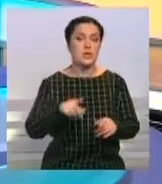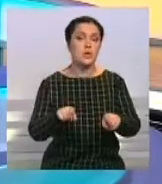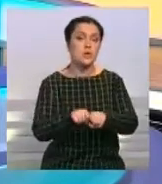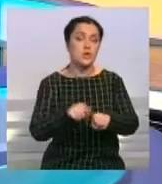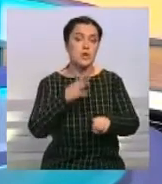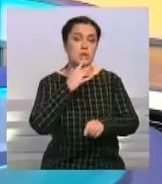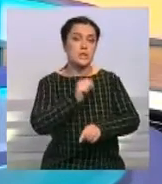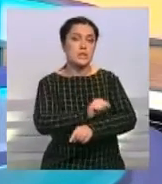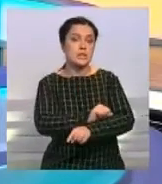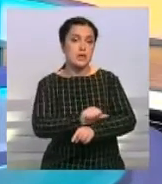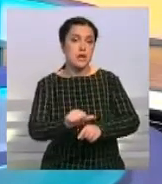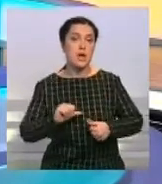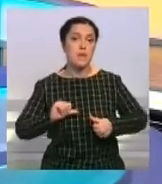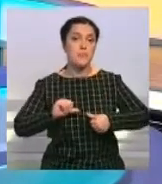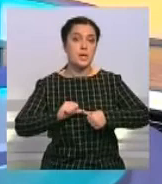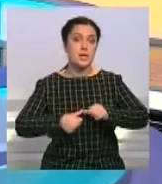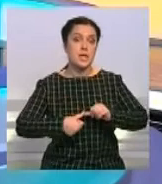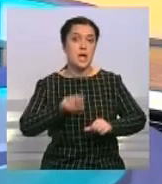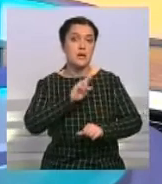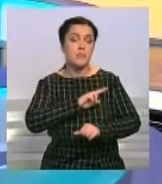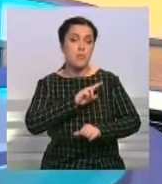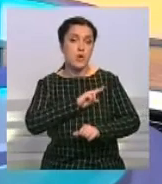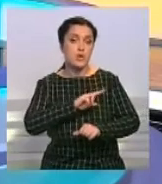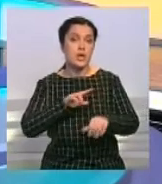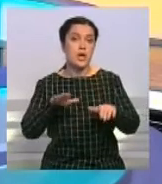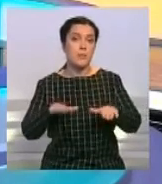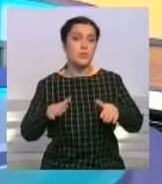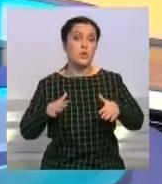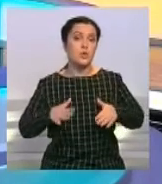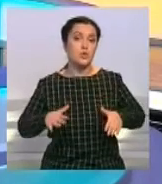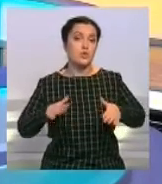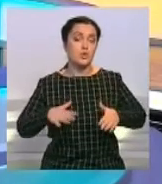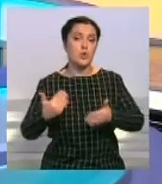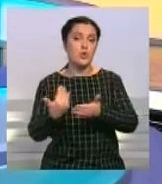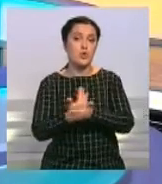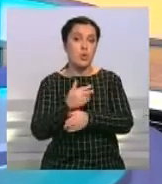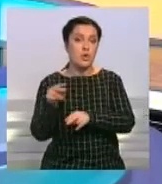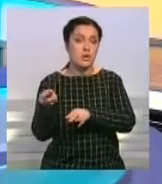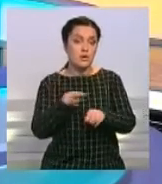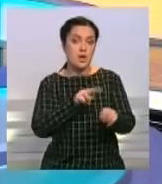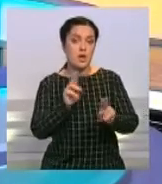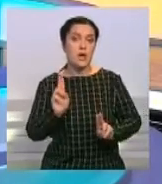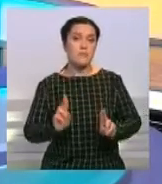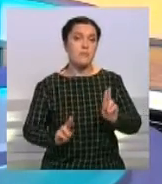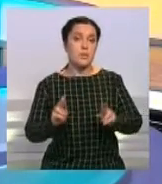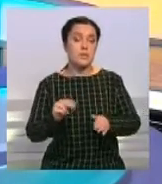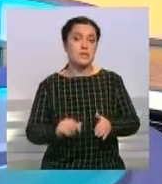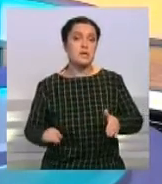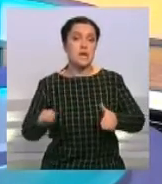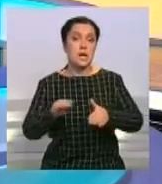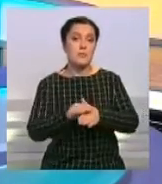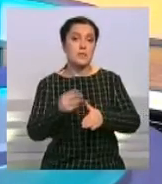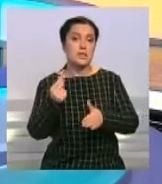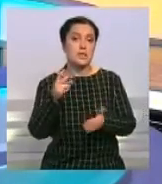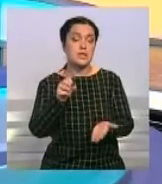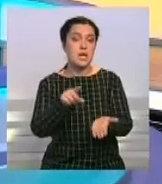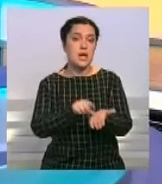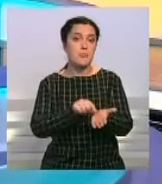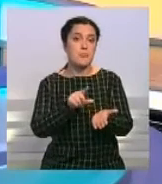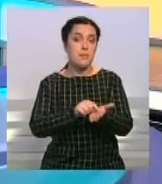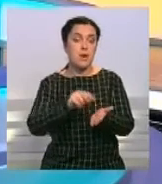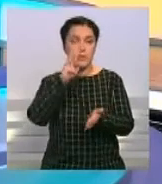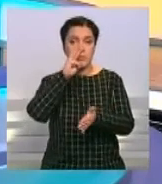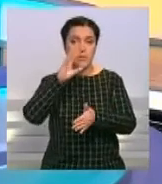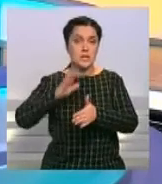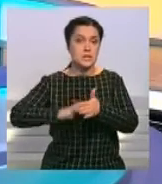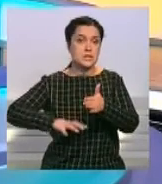на граждан страны, так и на иностранцев, постоянно работающих там. Новые регуляции предусматривают накопление денег на пенсию с части